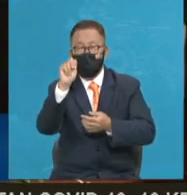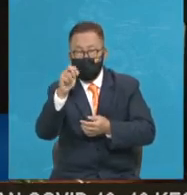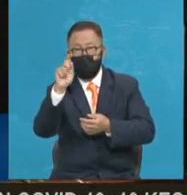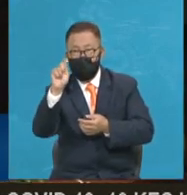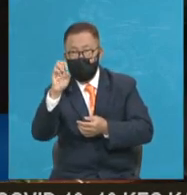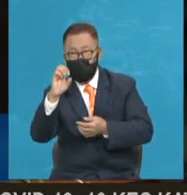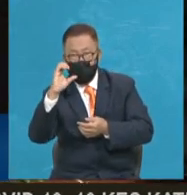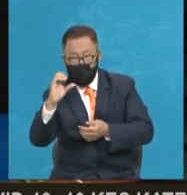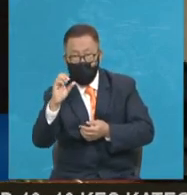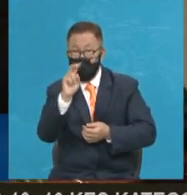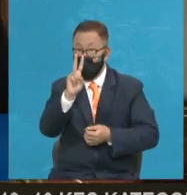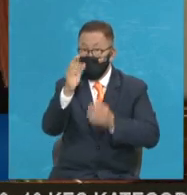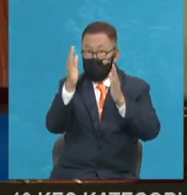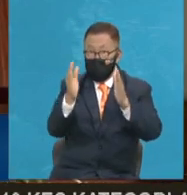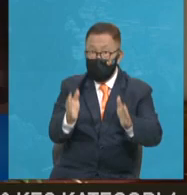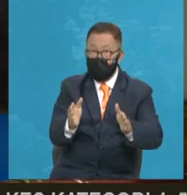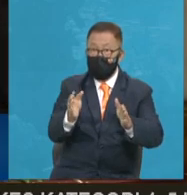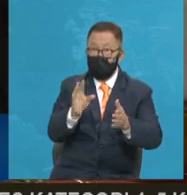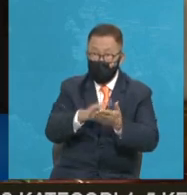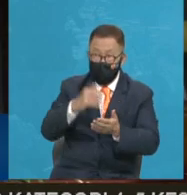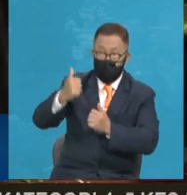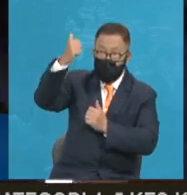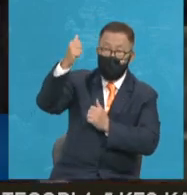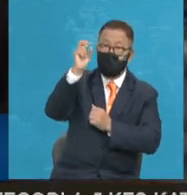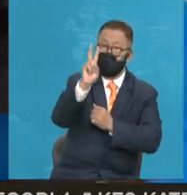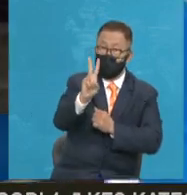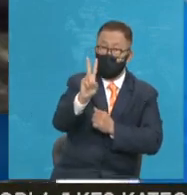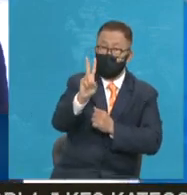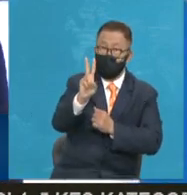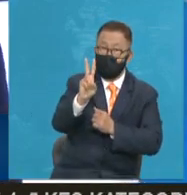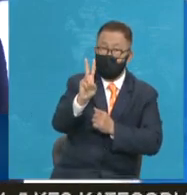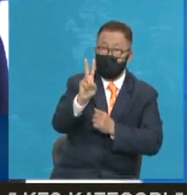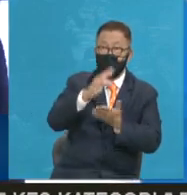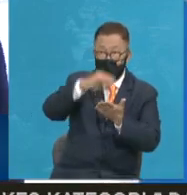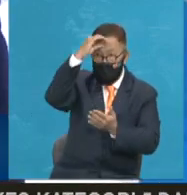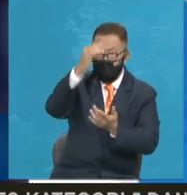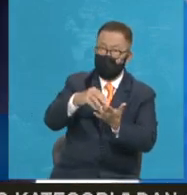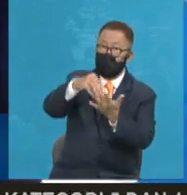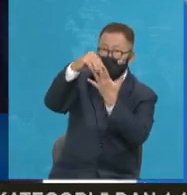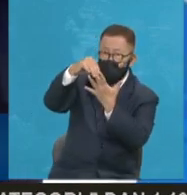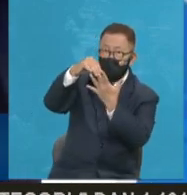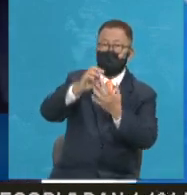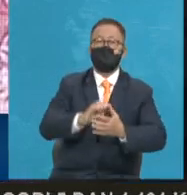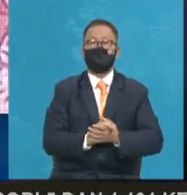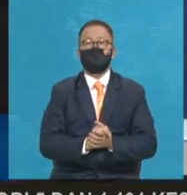mt2 grado menerima Anugerah Plaza terbaik dan 2 graduan menerima Anugerah khas pelajar